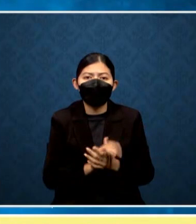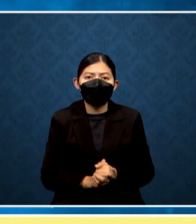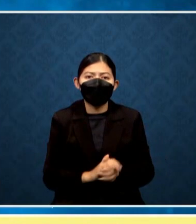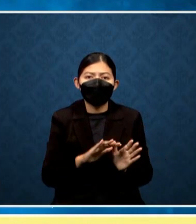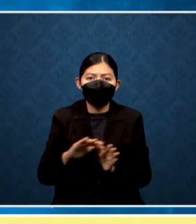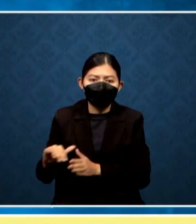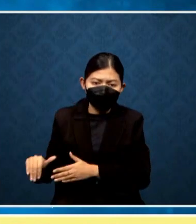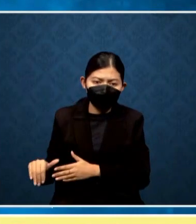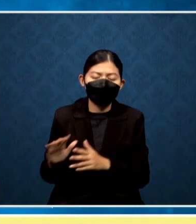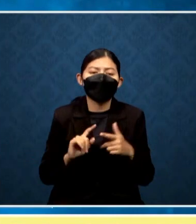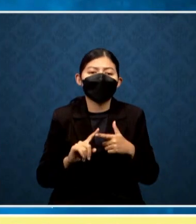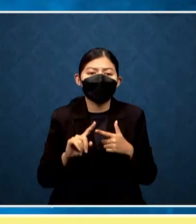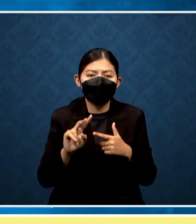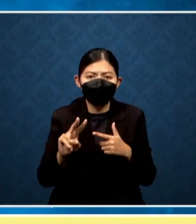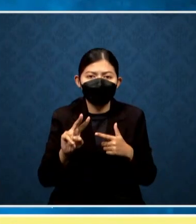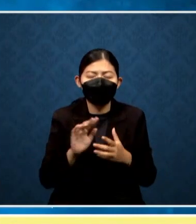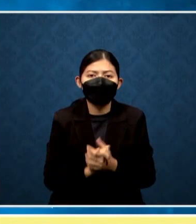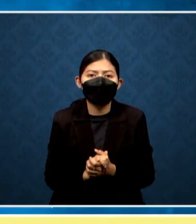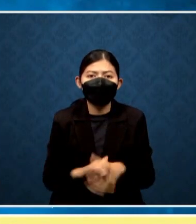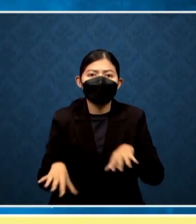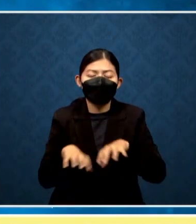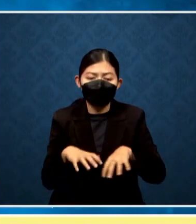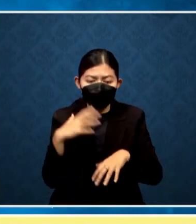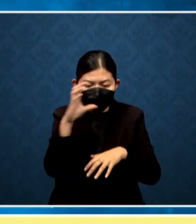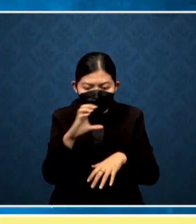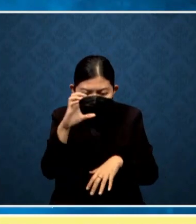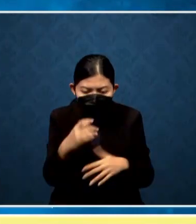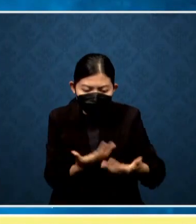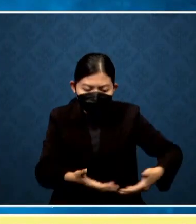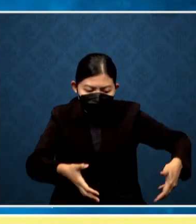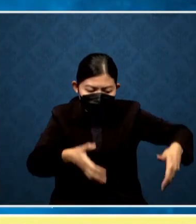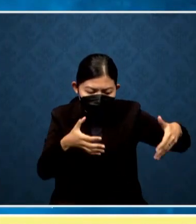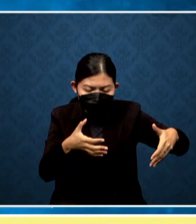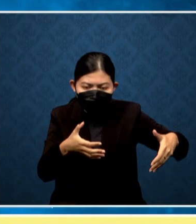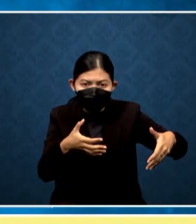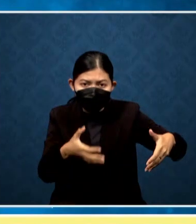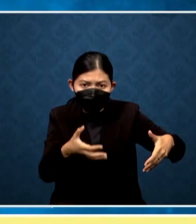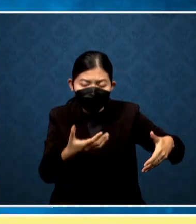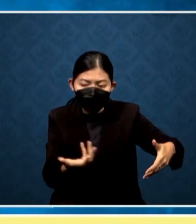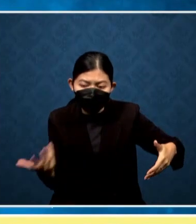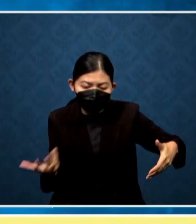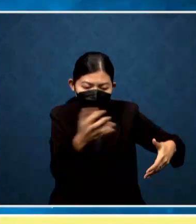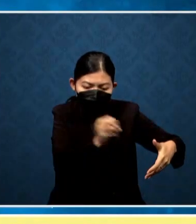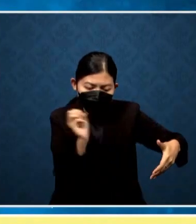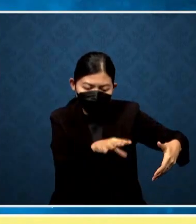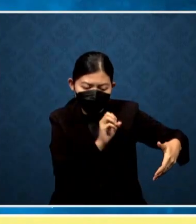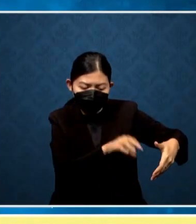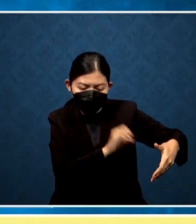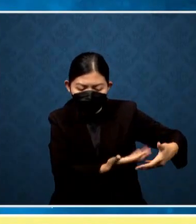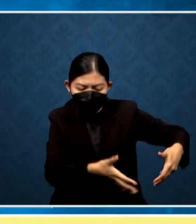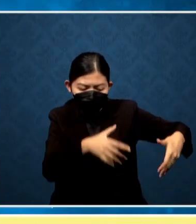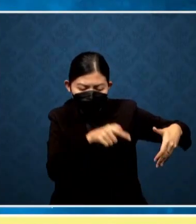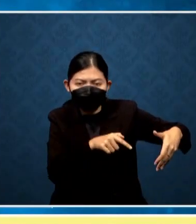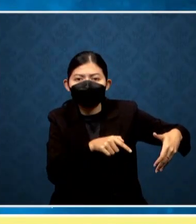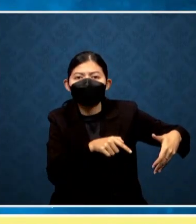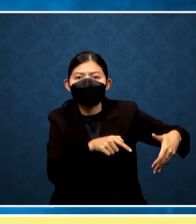างทางนะครับตรการกลทางนี้นิ้นการจัดหาพาชนะในกจัดเก็บขนถ่ายทเพยงพอนั่นก็หมายกวามว่ามีการจั